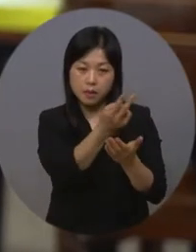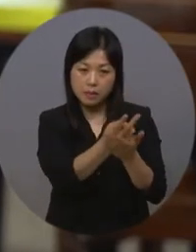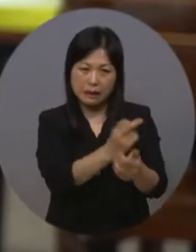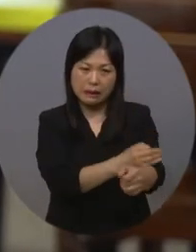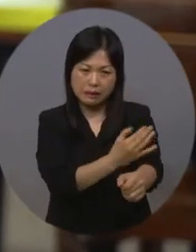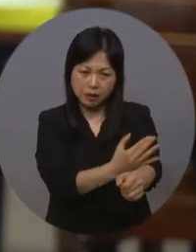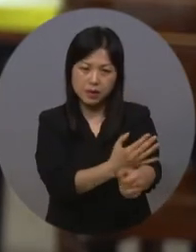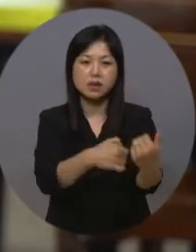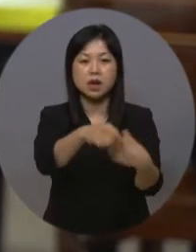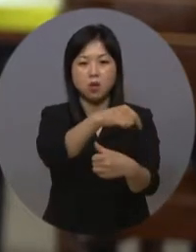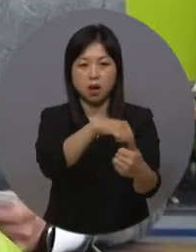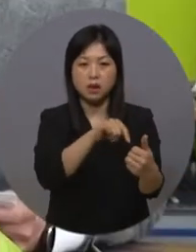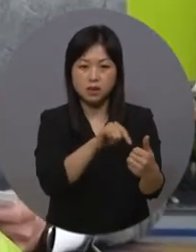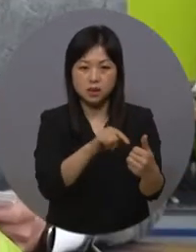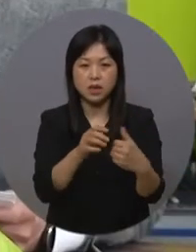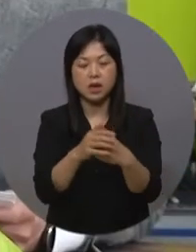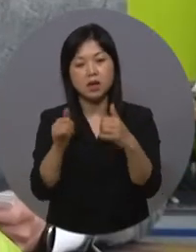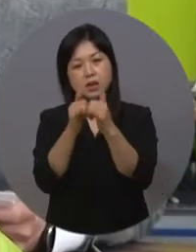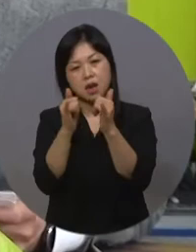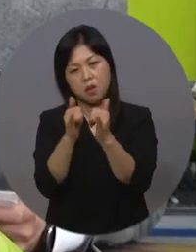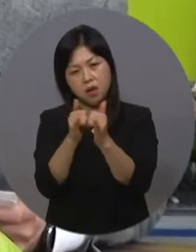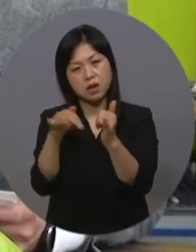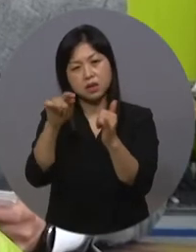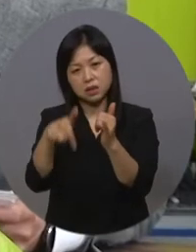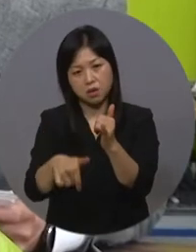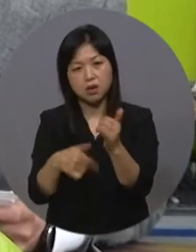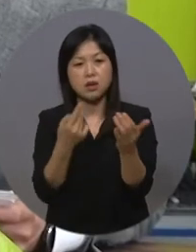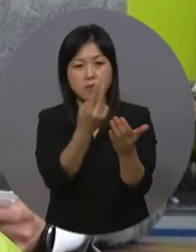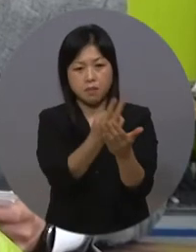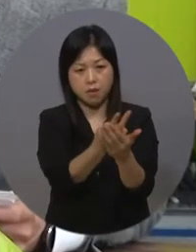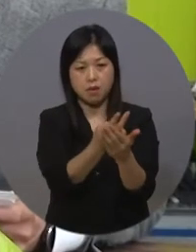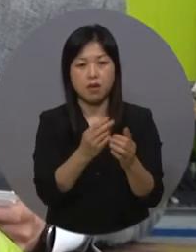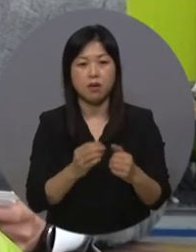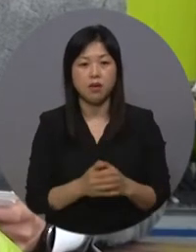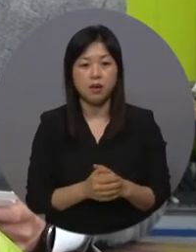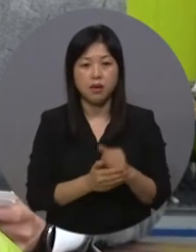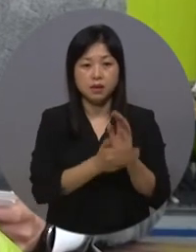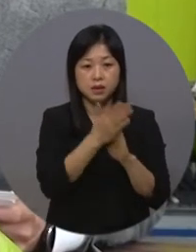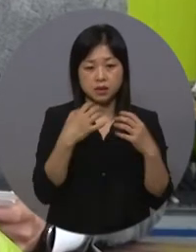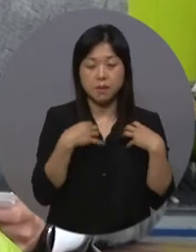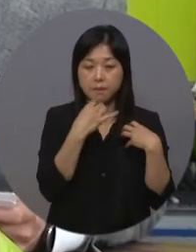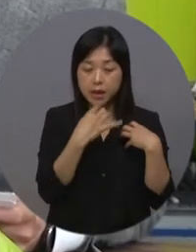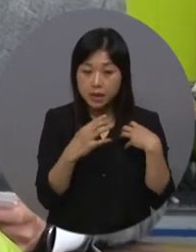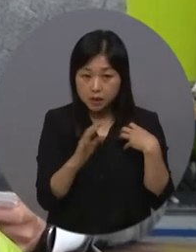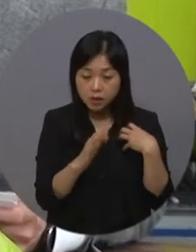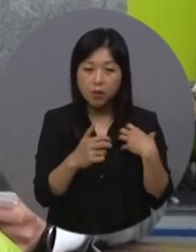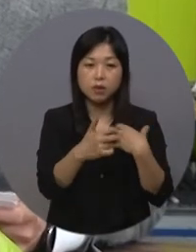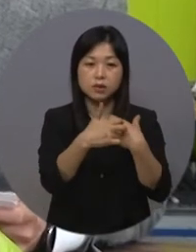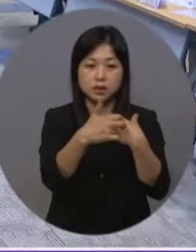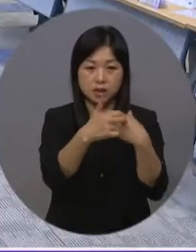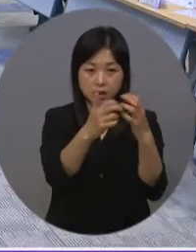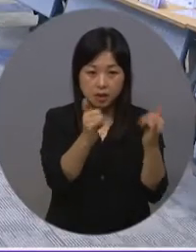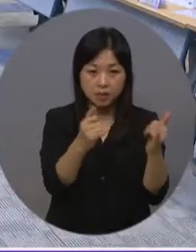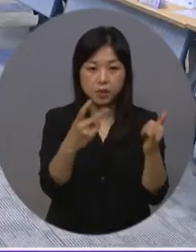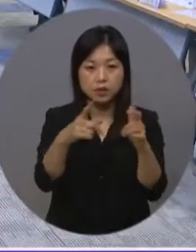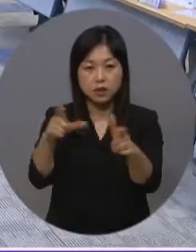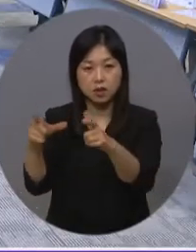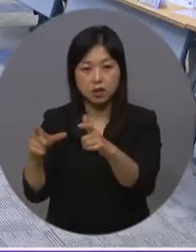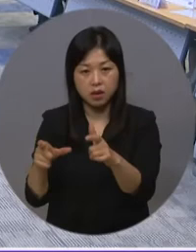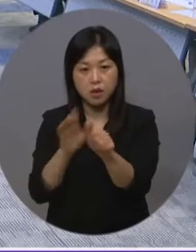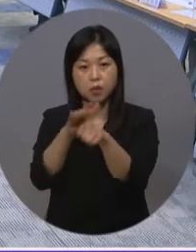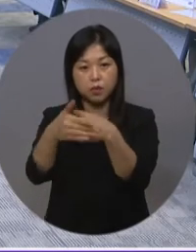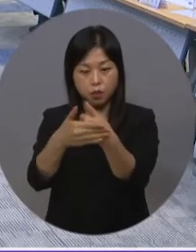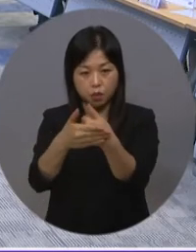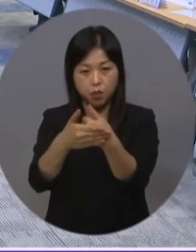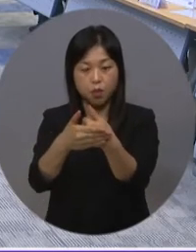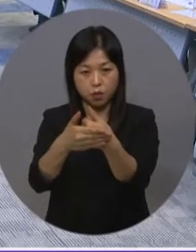바로 사회적 입원입니다. 시청 혼자 하는 게 아니라 의사 선생님들도 나서고 네. 또 지역의 협동조합도 나서고 지역에서 집을